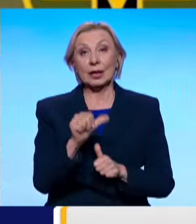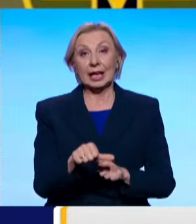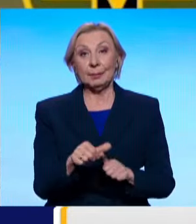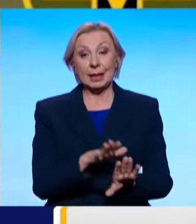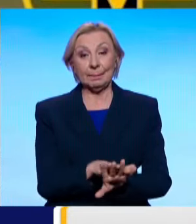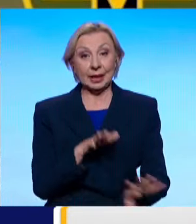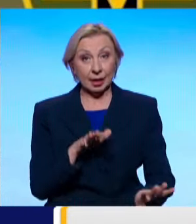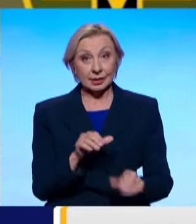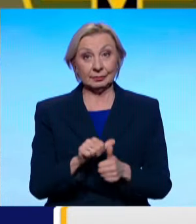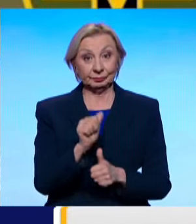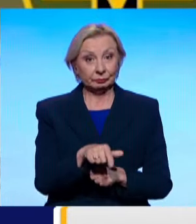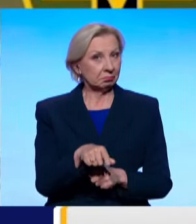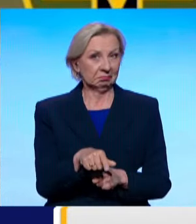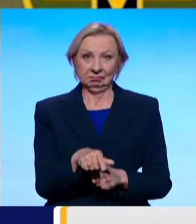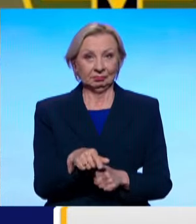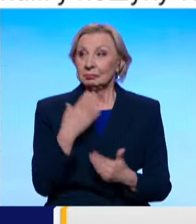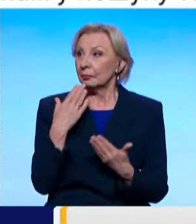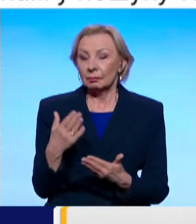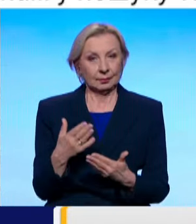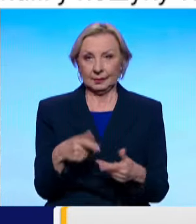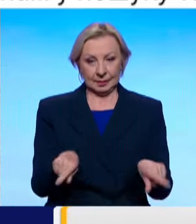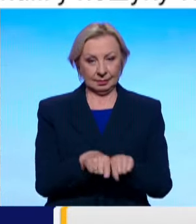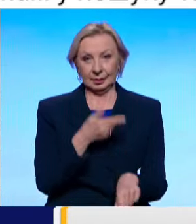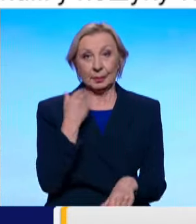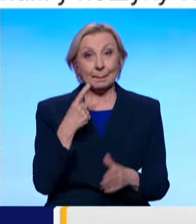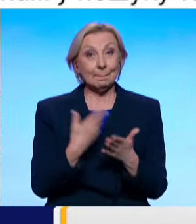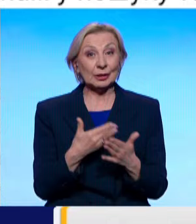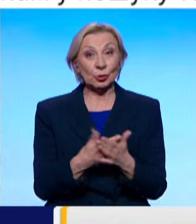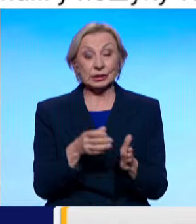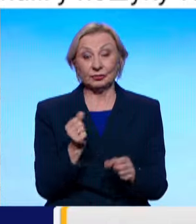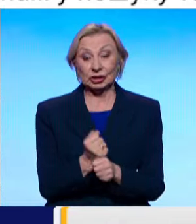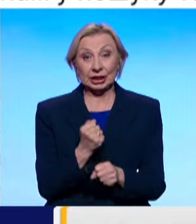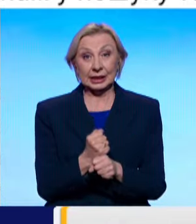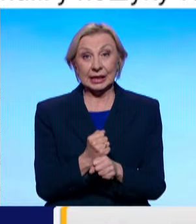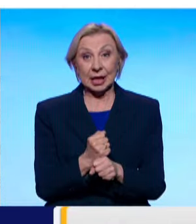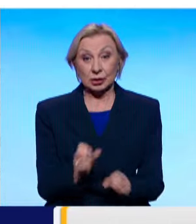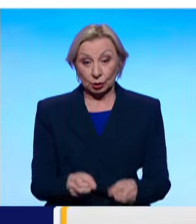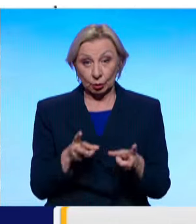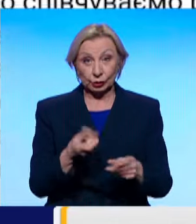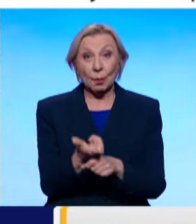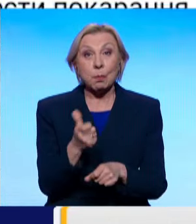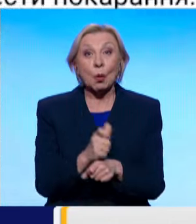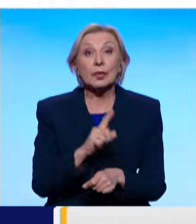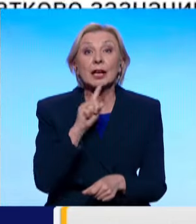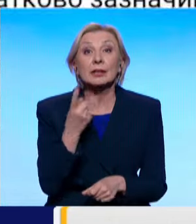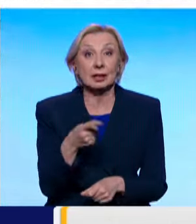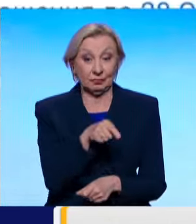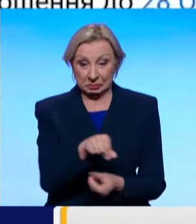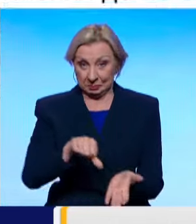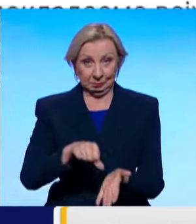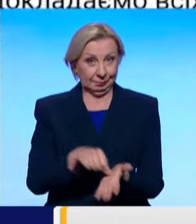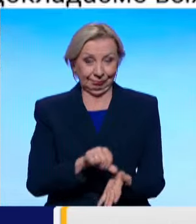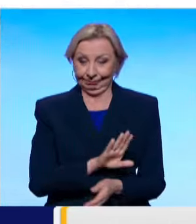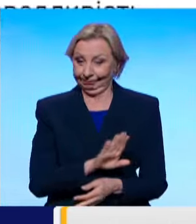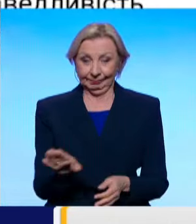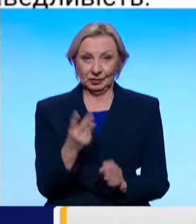оперативному командуванні «Південь» цю інформацію спростували. Підозрювані у вчиненні злочину особи вже понад рік не мають відношення до